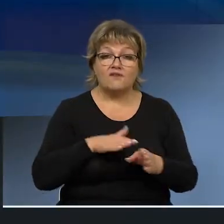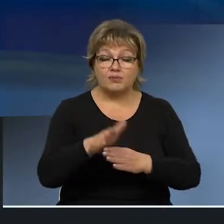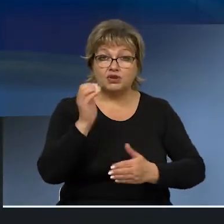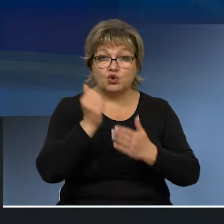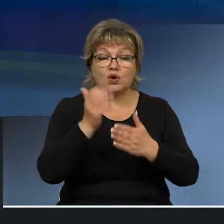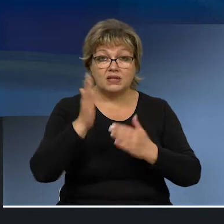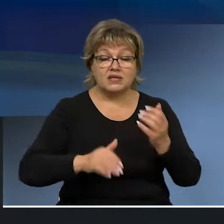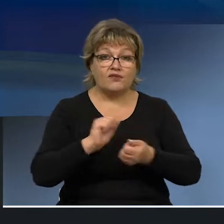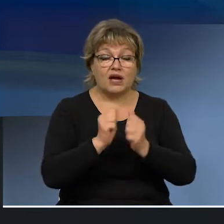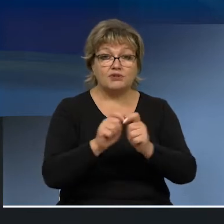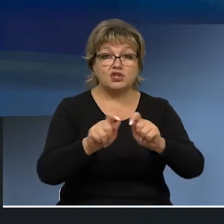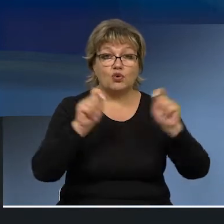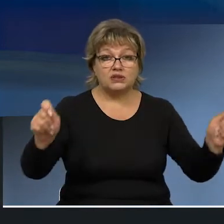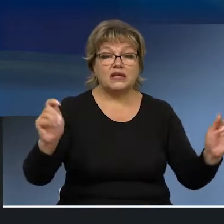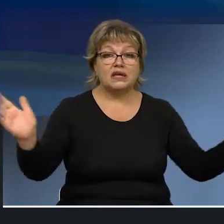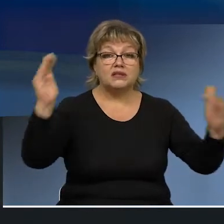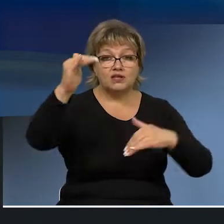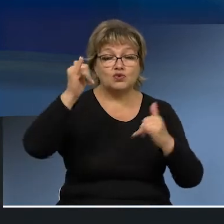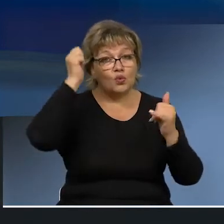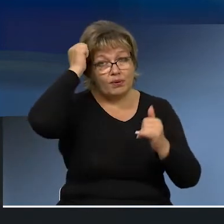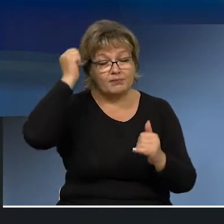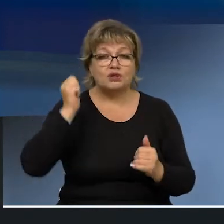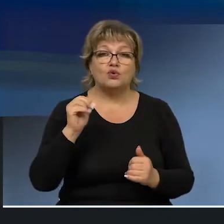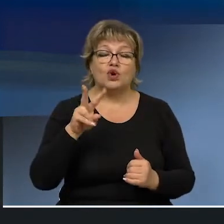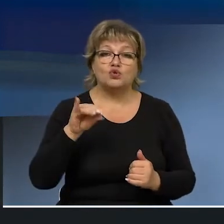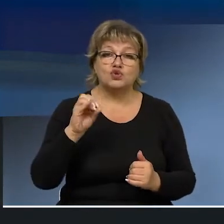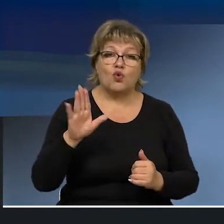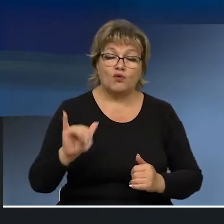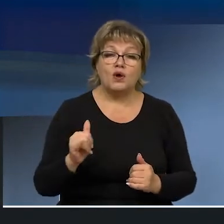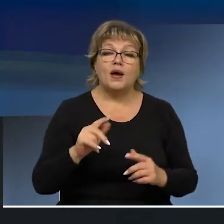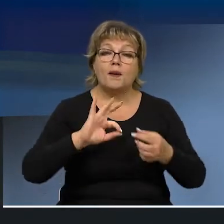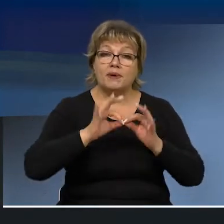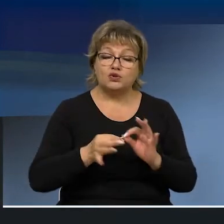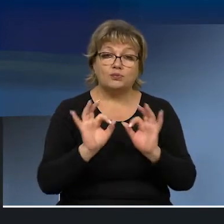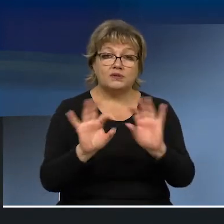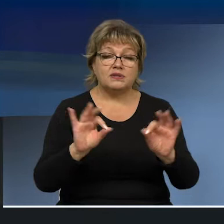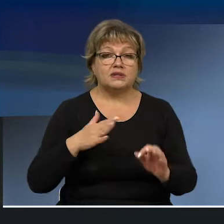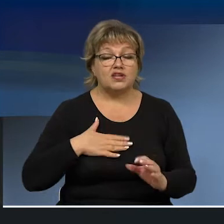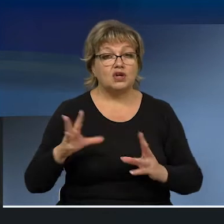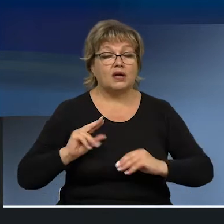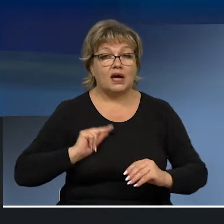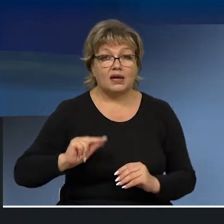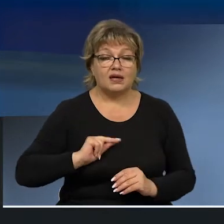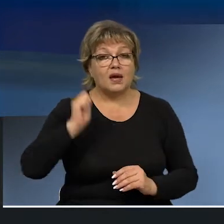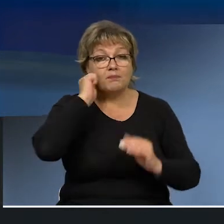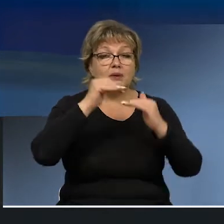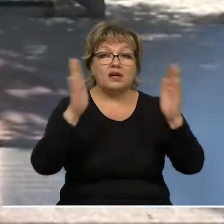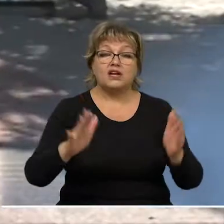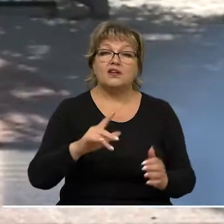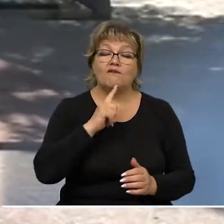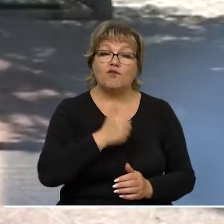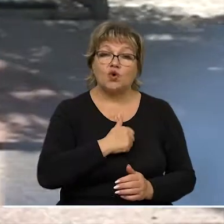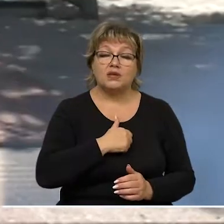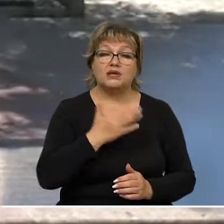выполнил до конца в каменске открыли мемориальную доску герой россии егорьевского подробнее в репортаже наших коллег